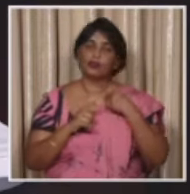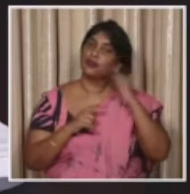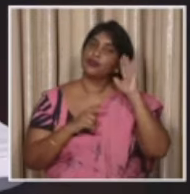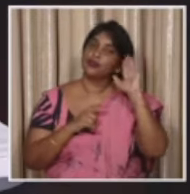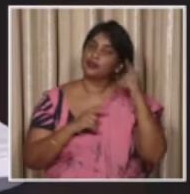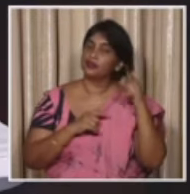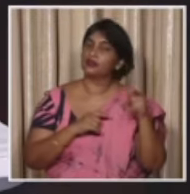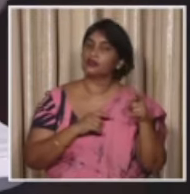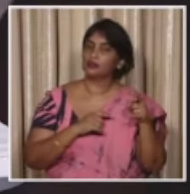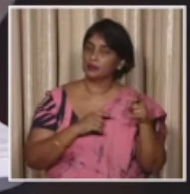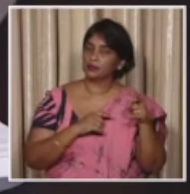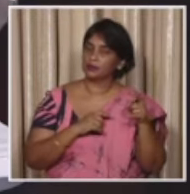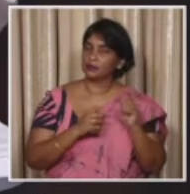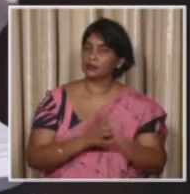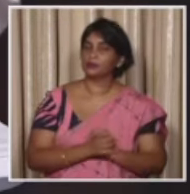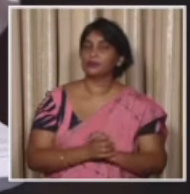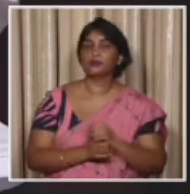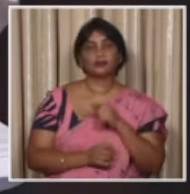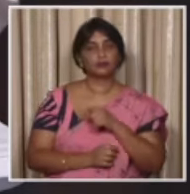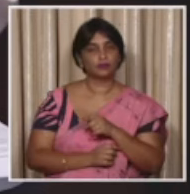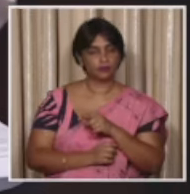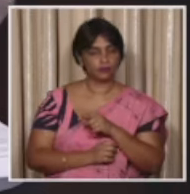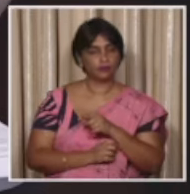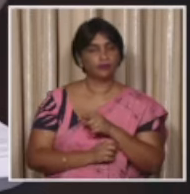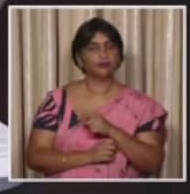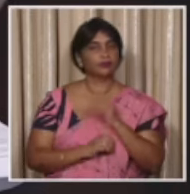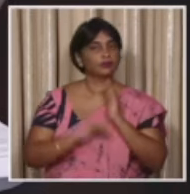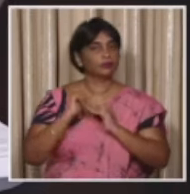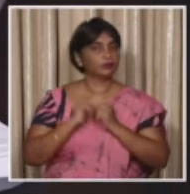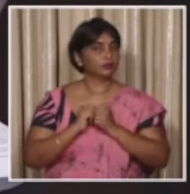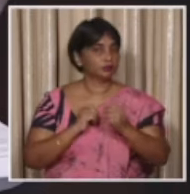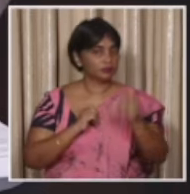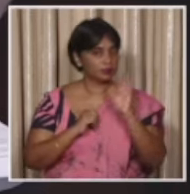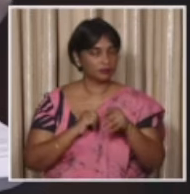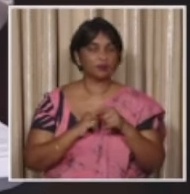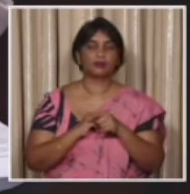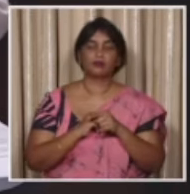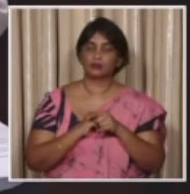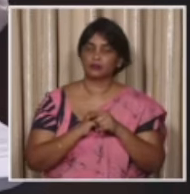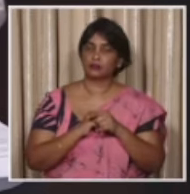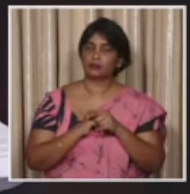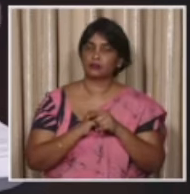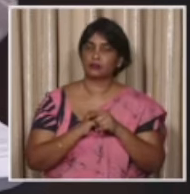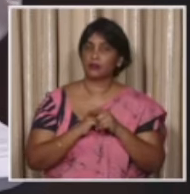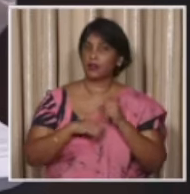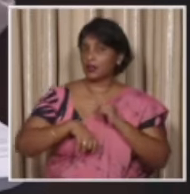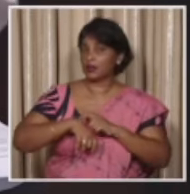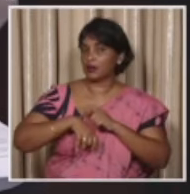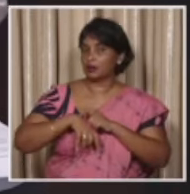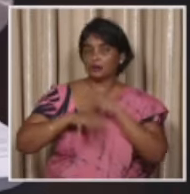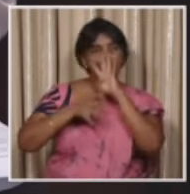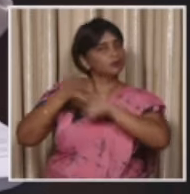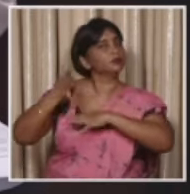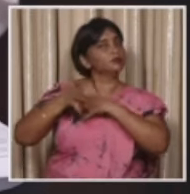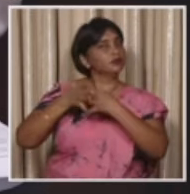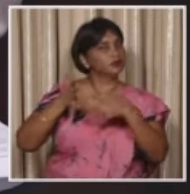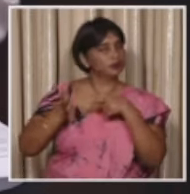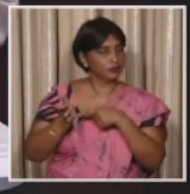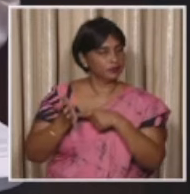විශේෂයෙන්ම මේ ක්‍රියාදාමය තුළ මේ ටයිම්ලයින් එක කාල